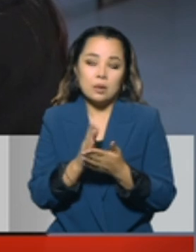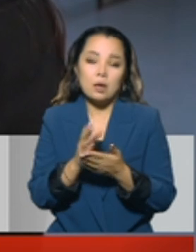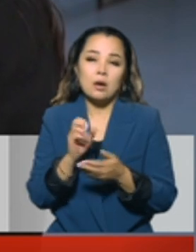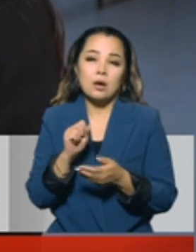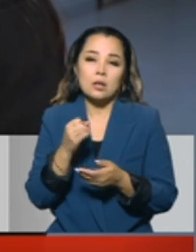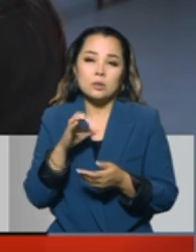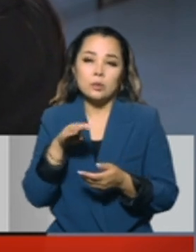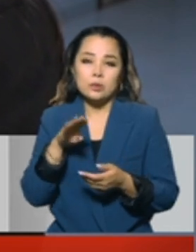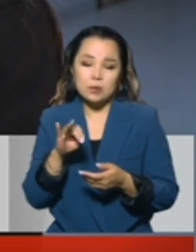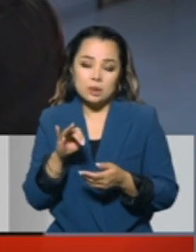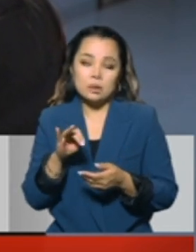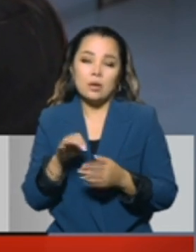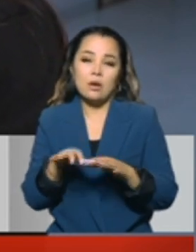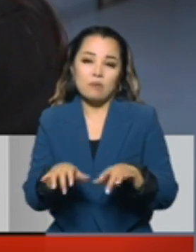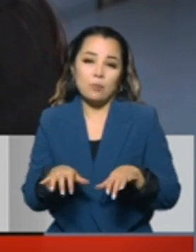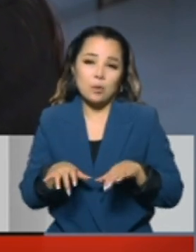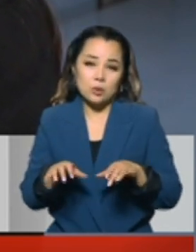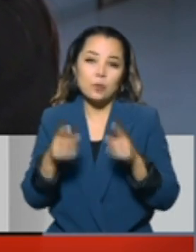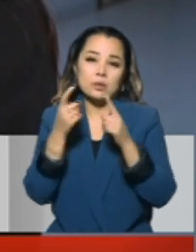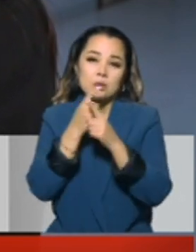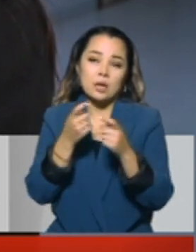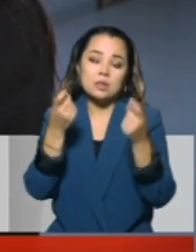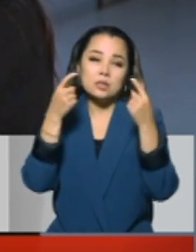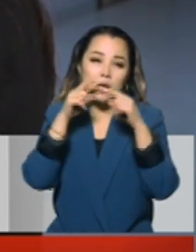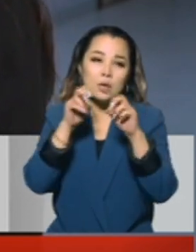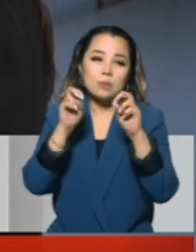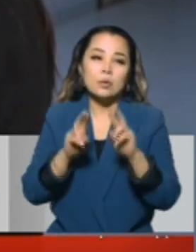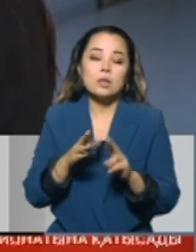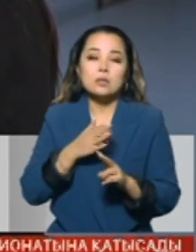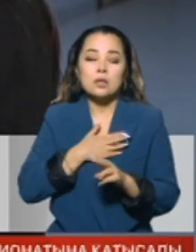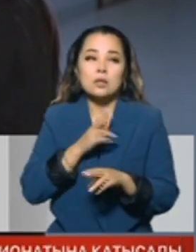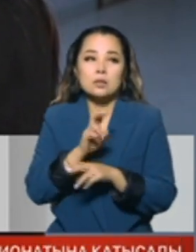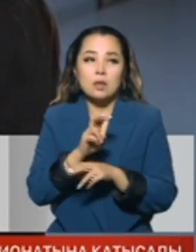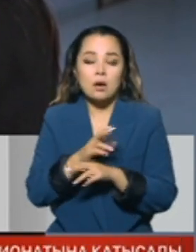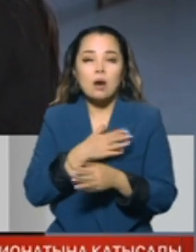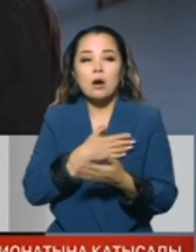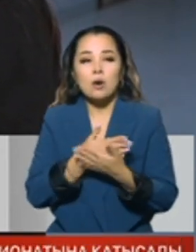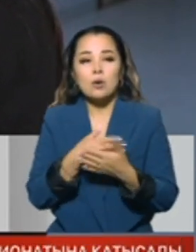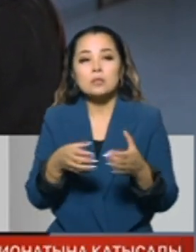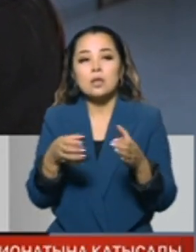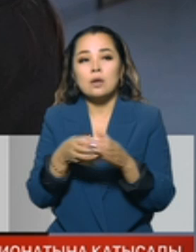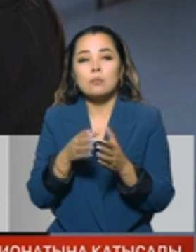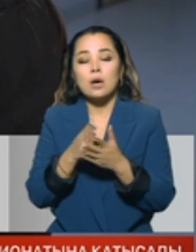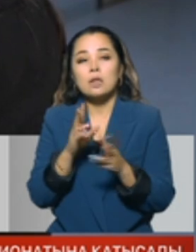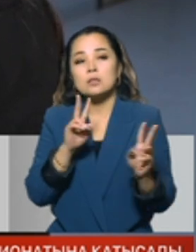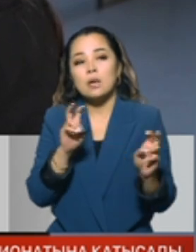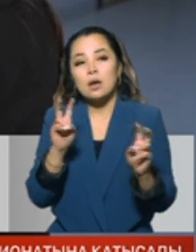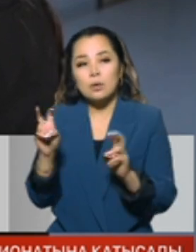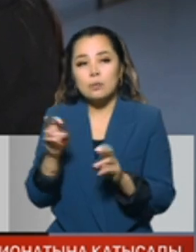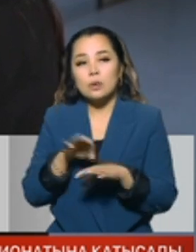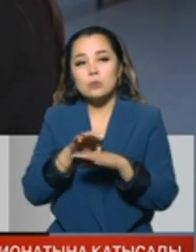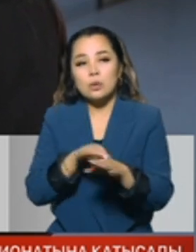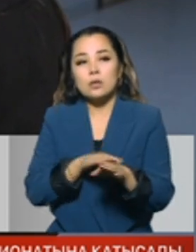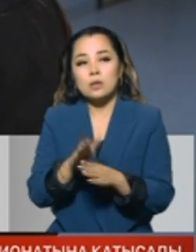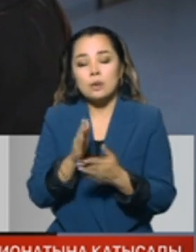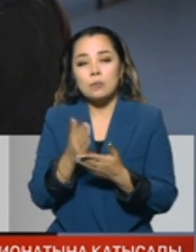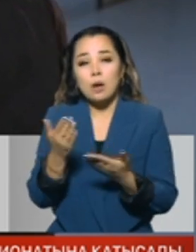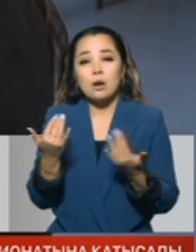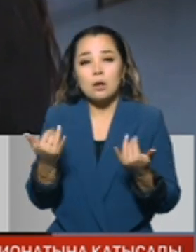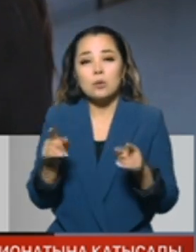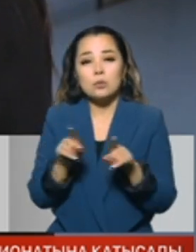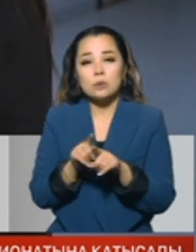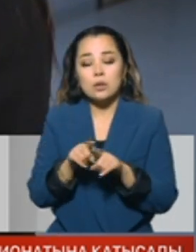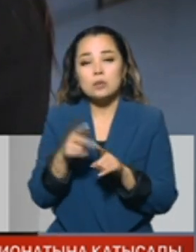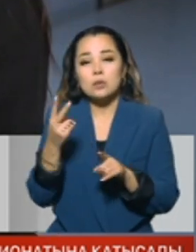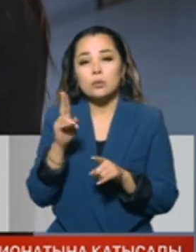ICT, яғни информационная, коммуникационная технология пәнінде де біз актуалды тақырыптарды өткен болатын біз. Қазірдің өзінде